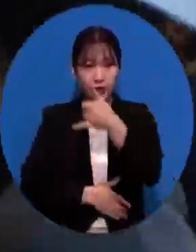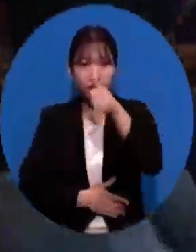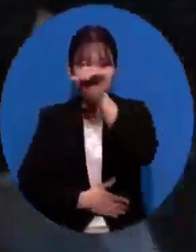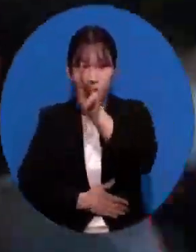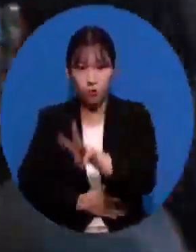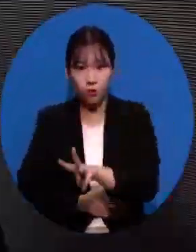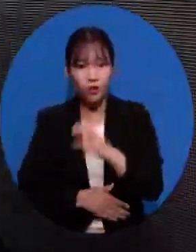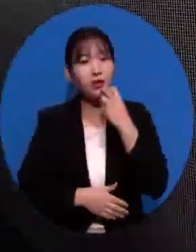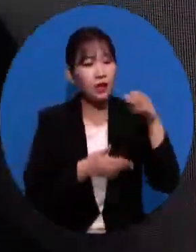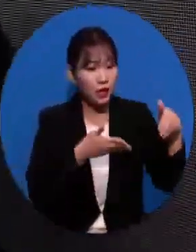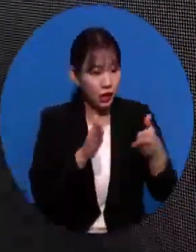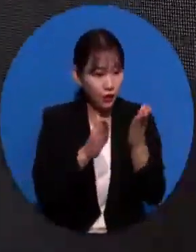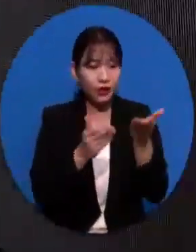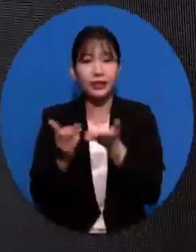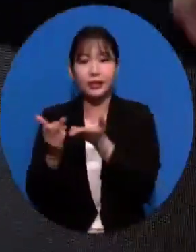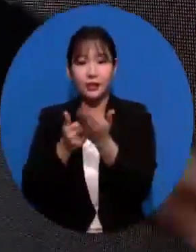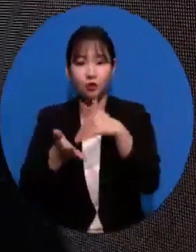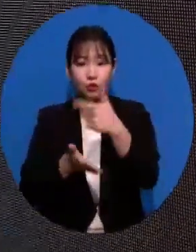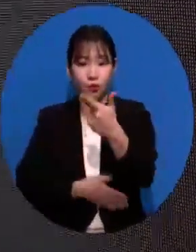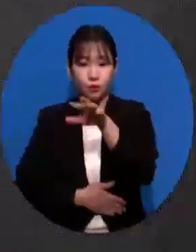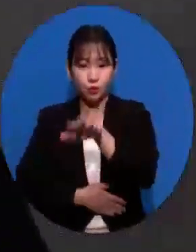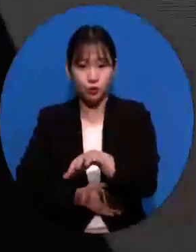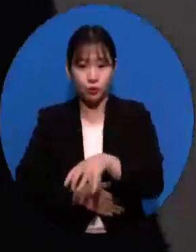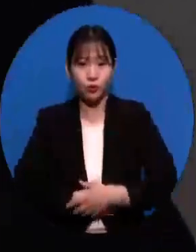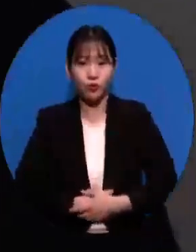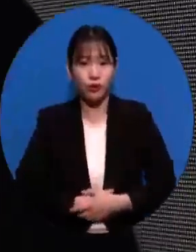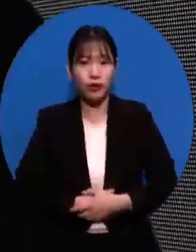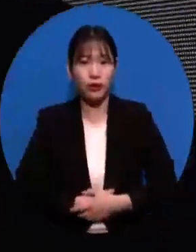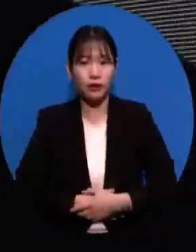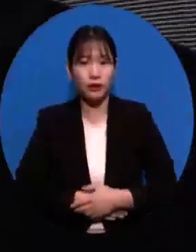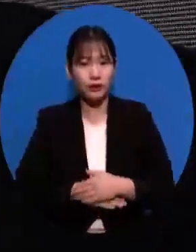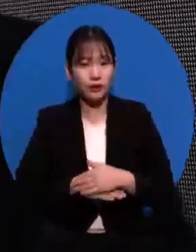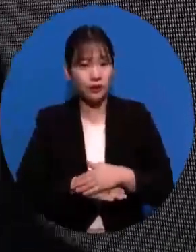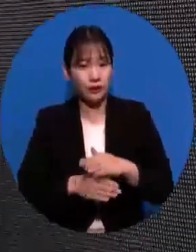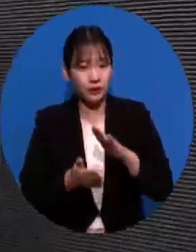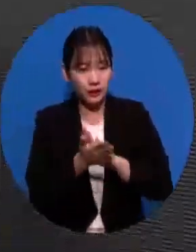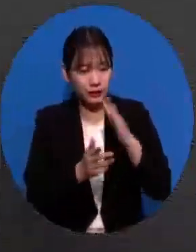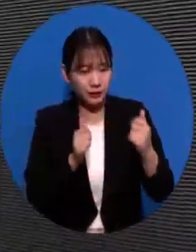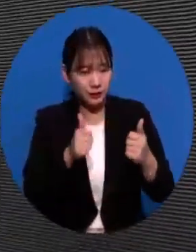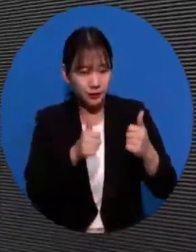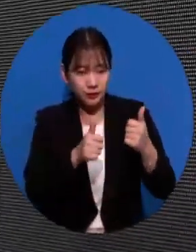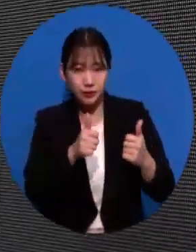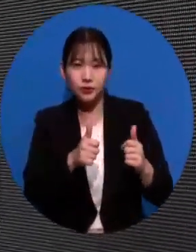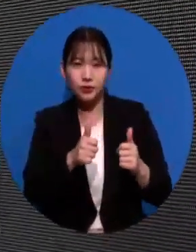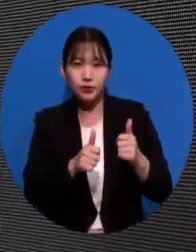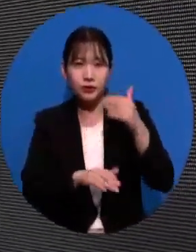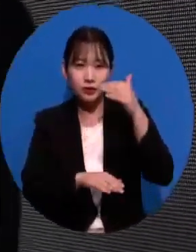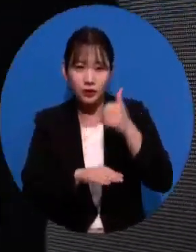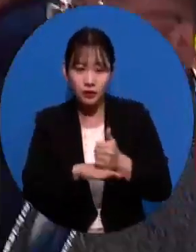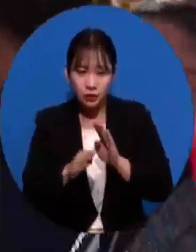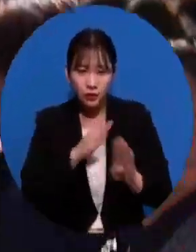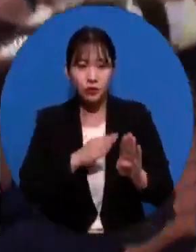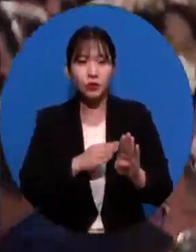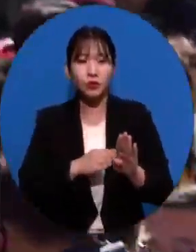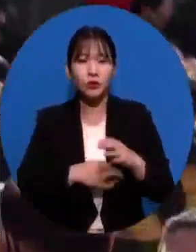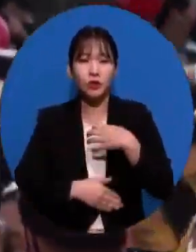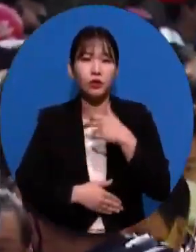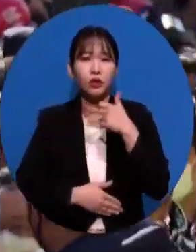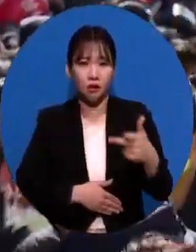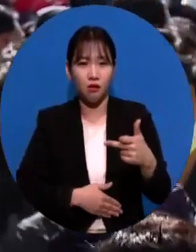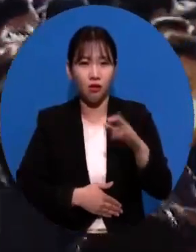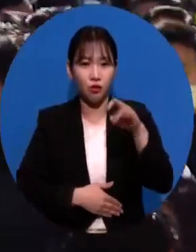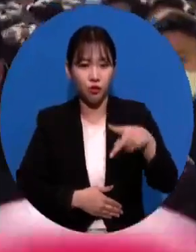세종, 경기, 제주 등 7곳. 팽팽한 대결의 후유증에 대한 깊은 우려 속에 윤 당선인의